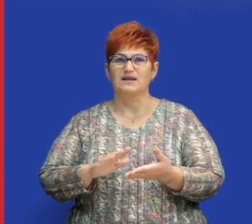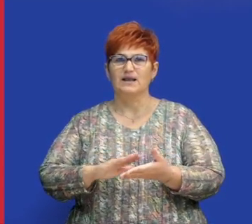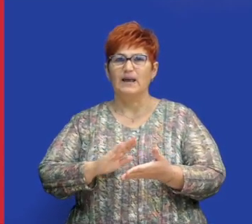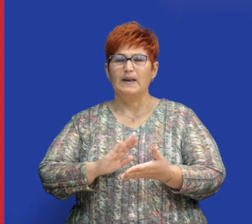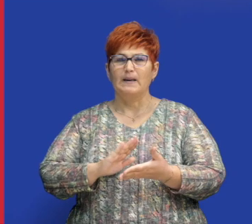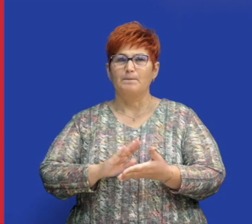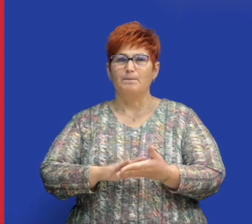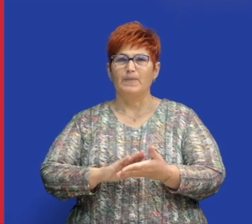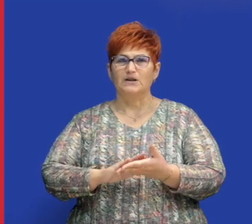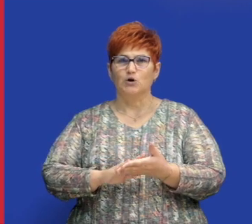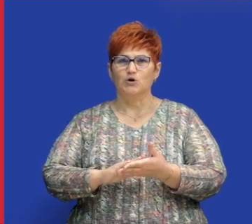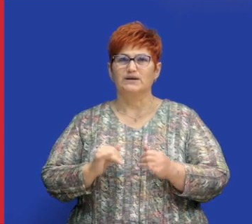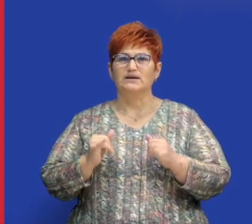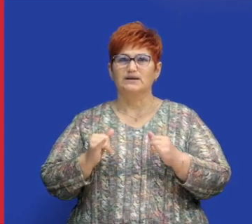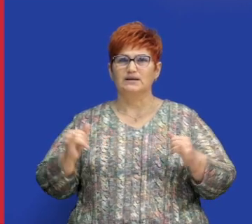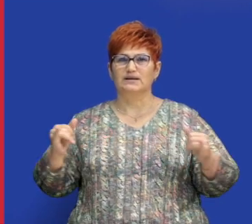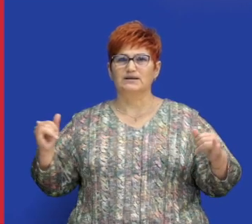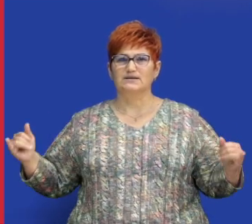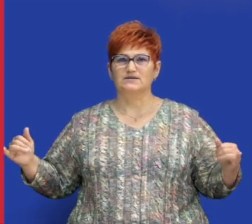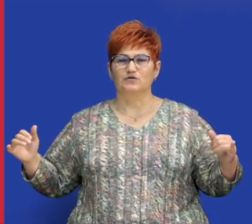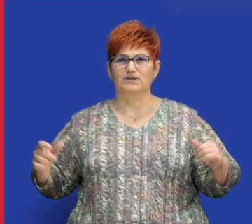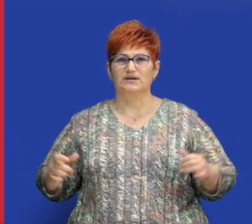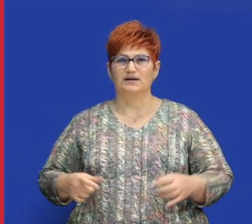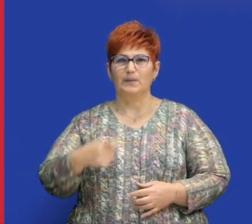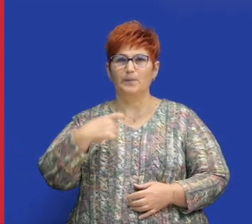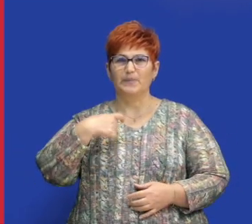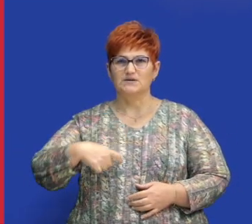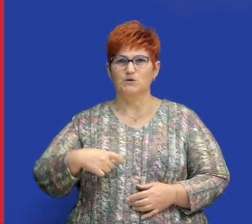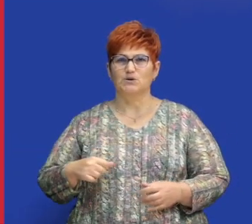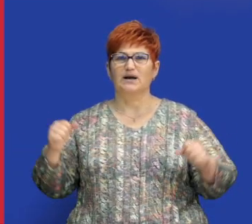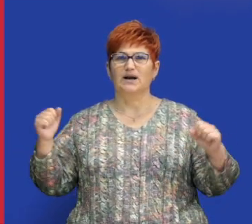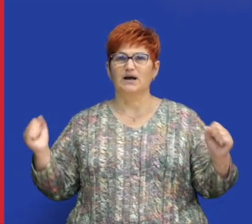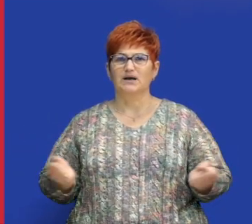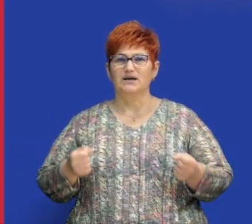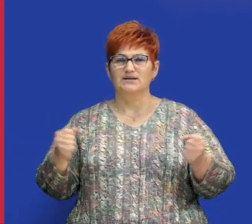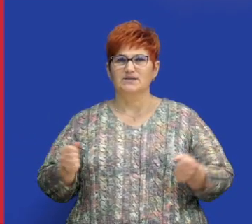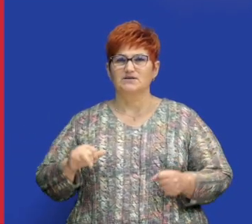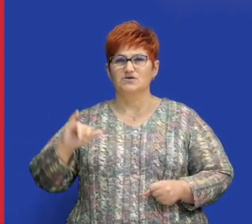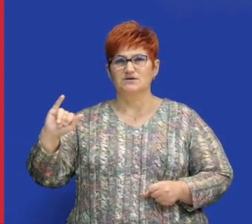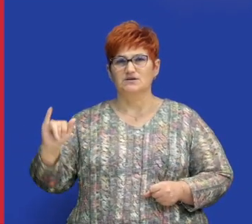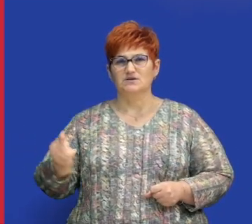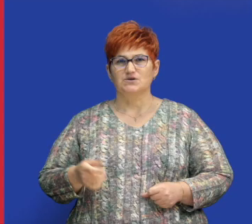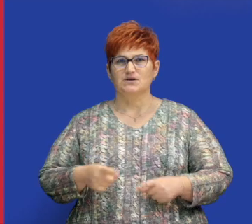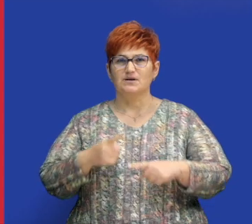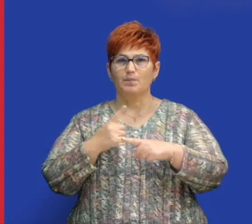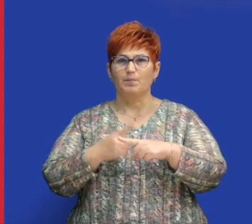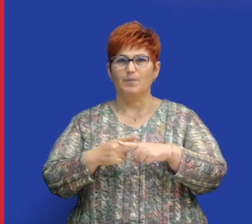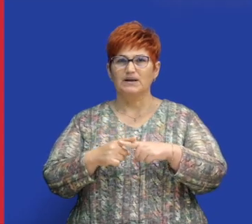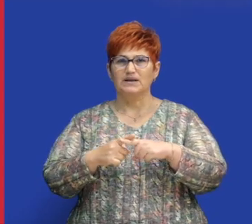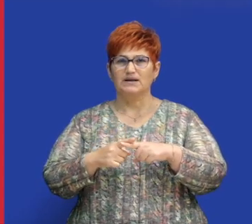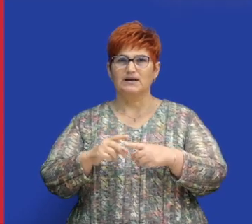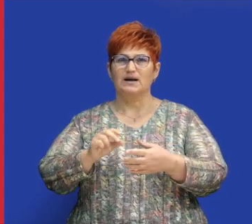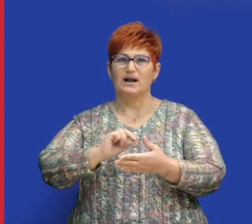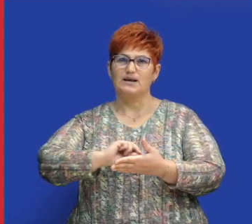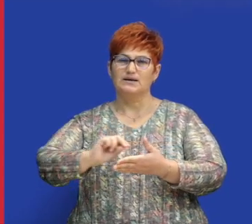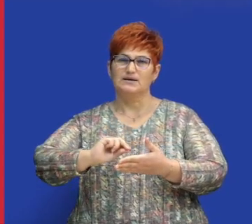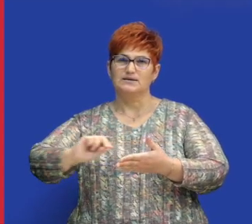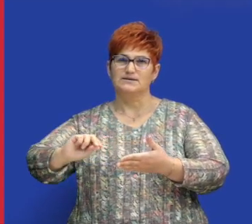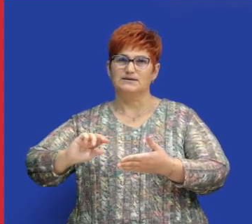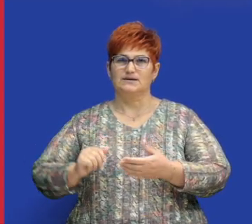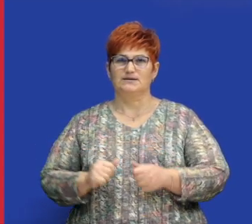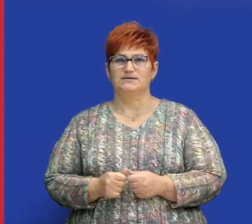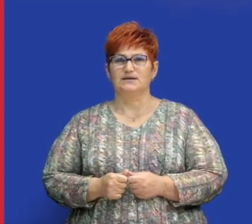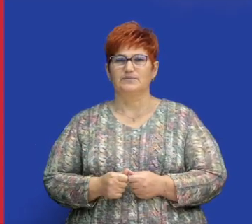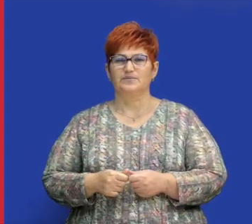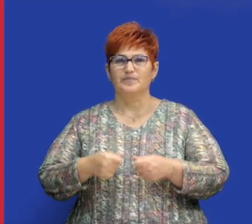hivatalos kapcsolatokban is érzékelhető, de nem hat negatívan a kötelező tiszteletre. Alapvetően fontos a pontosság.